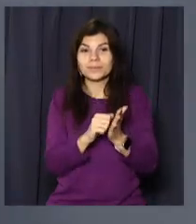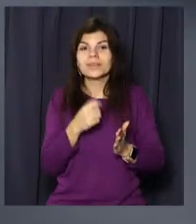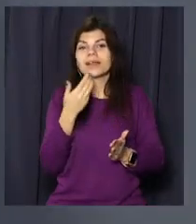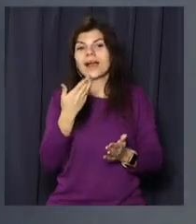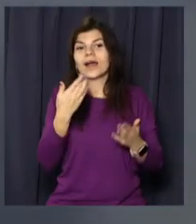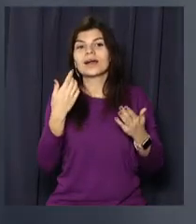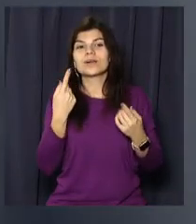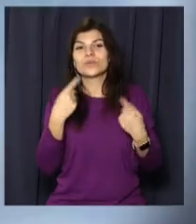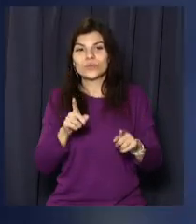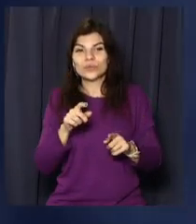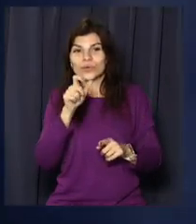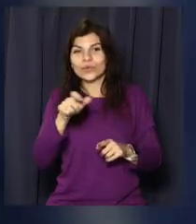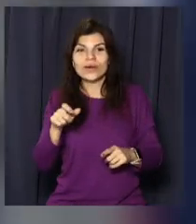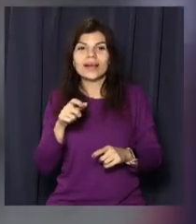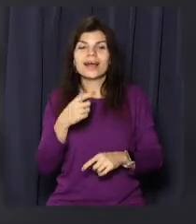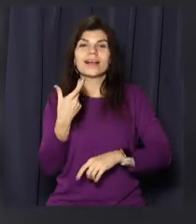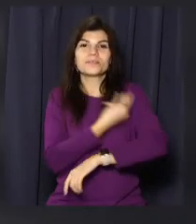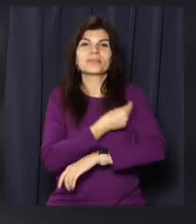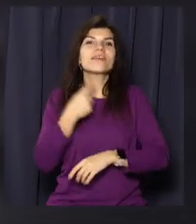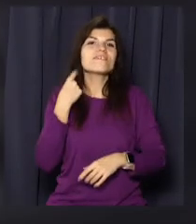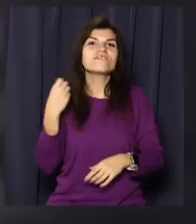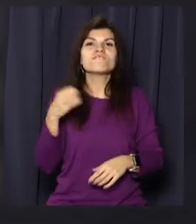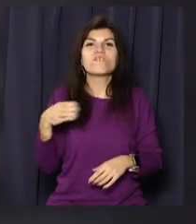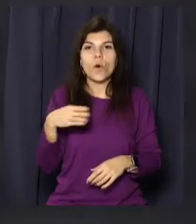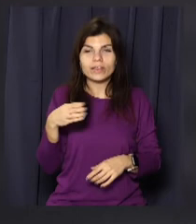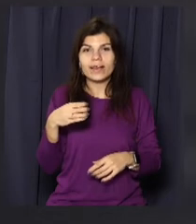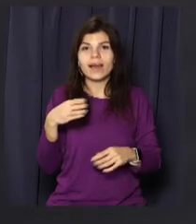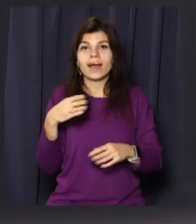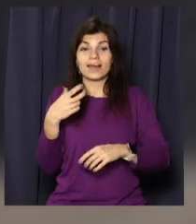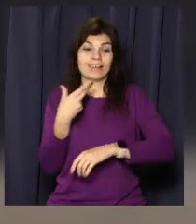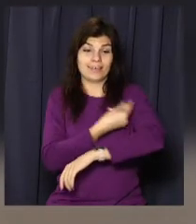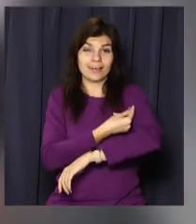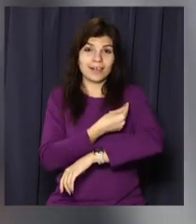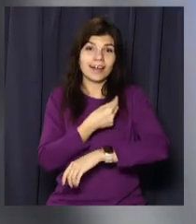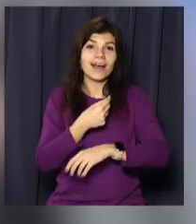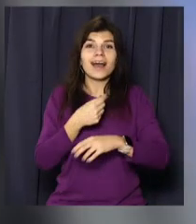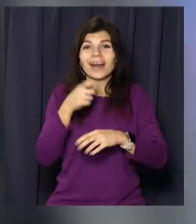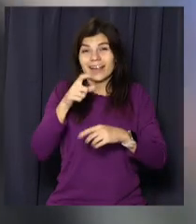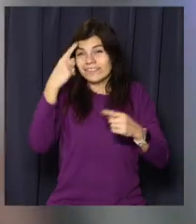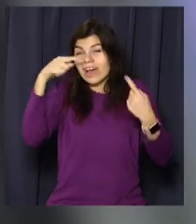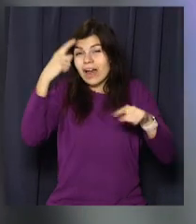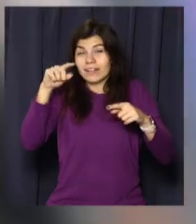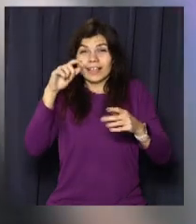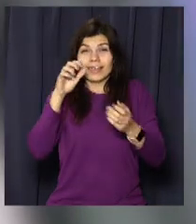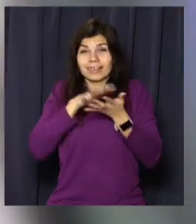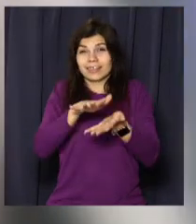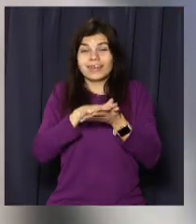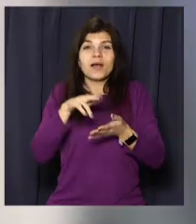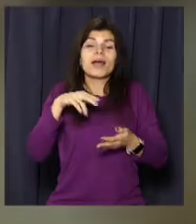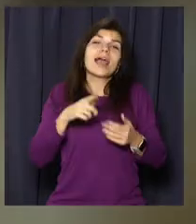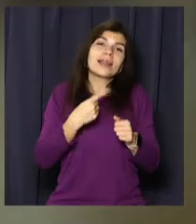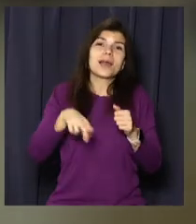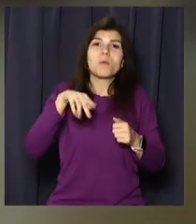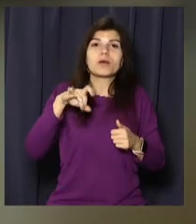та вакцинував дніпрян горілкою з салом. Усе заради мільйонних переглядів. Дніпровський блогер Давид Ігнатов знімає пранки та мріє